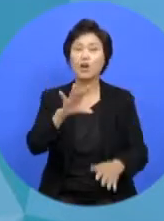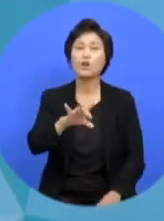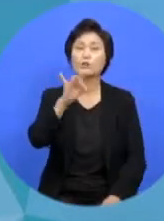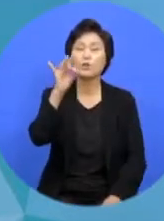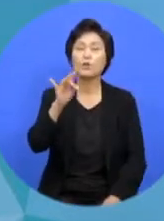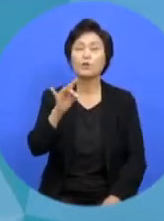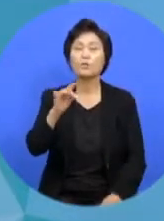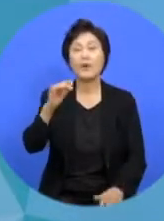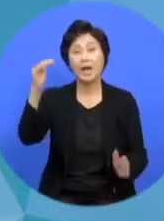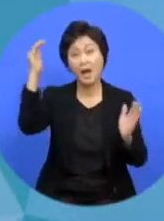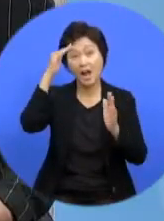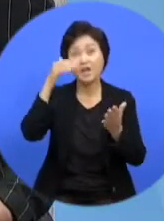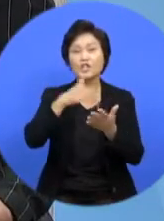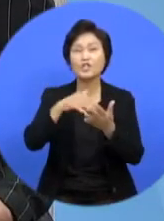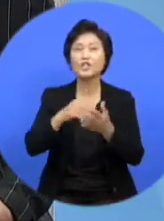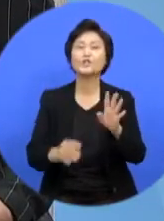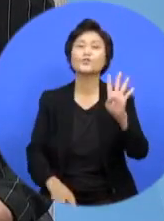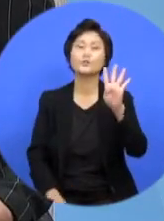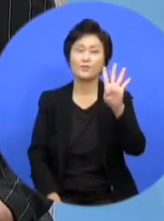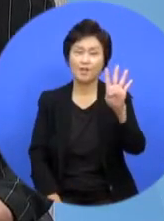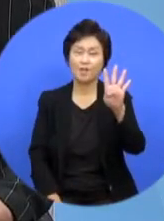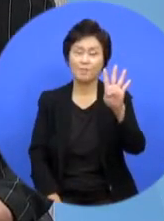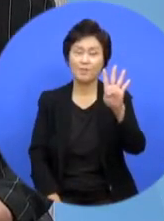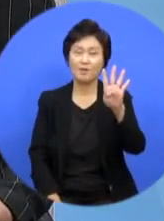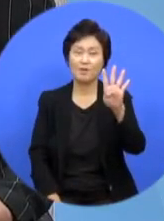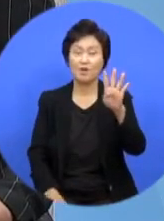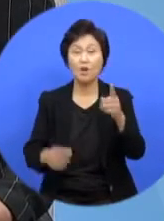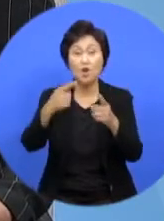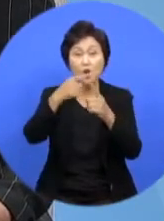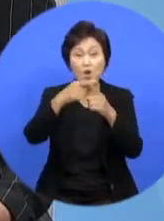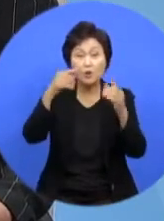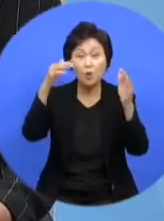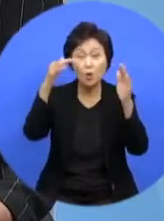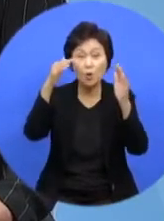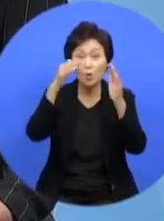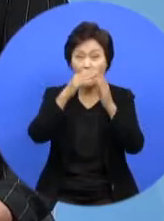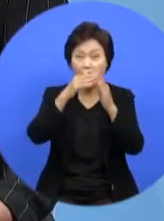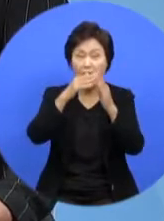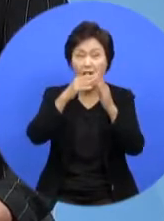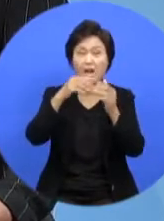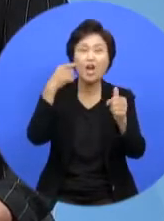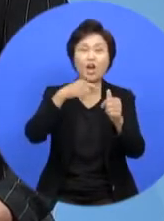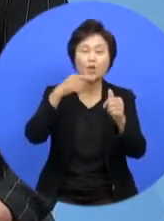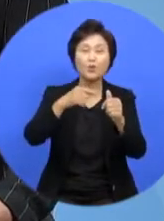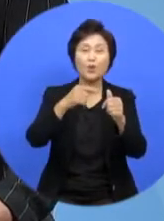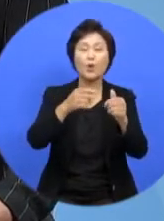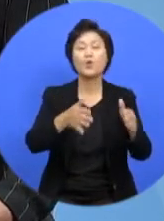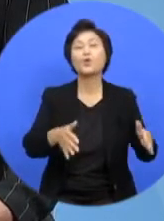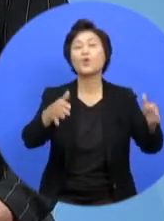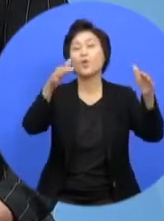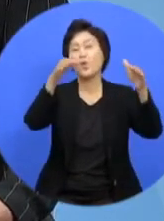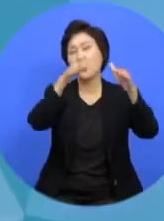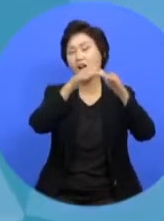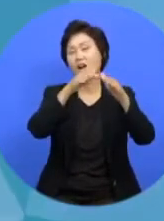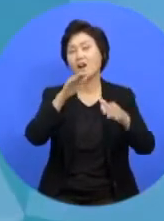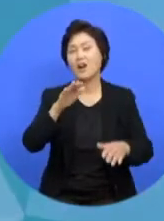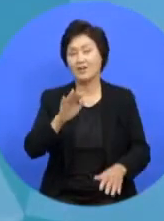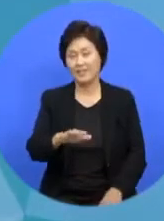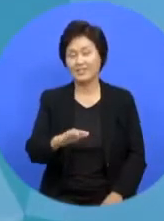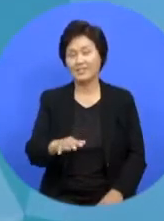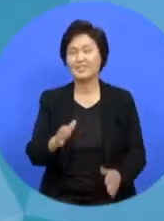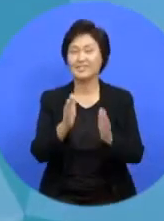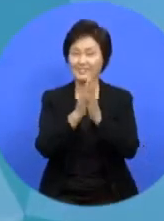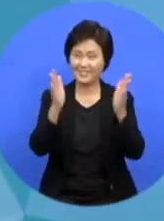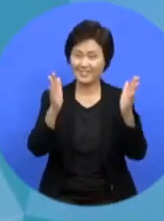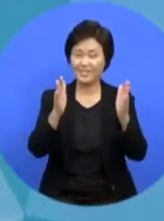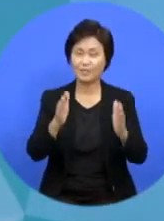아. 그러셨구나. 교회 교육관에서 네 명도 혹시 저기 목사님 자제분들 아니에요? 제 자제분이 아니고 네.